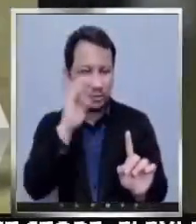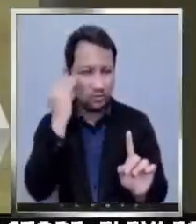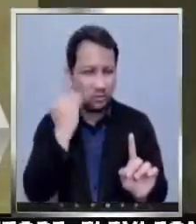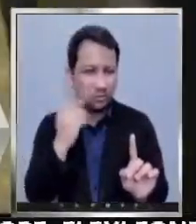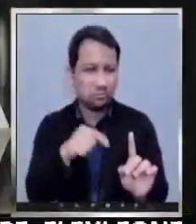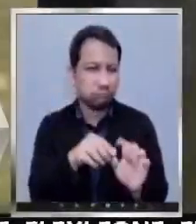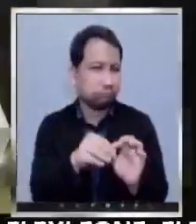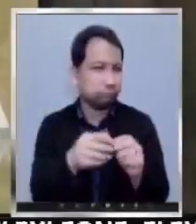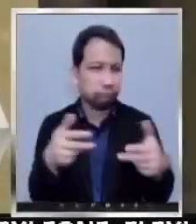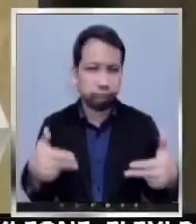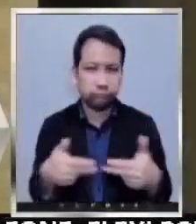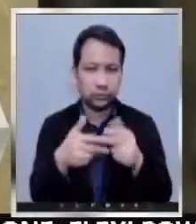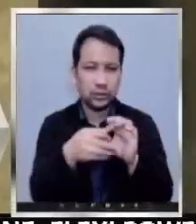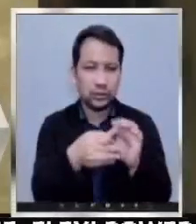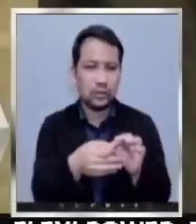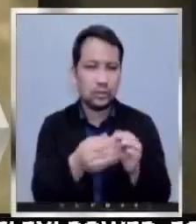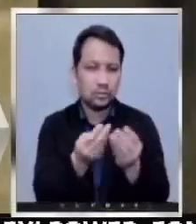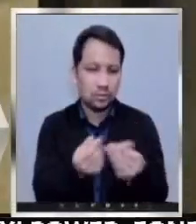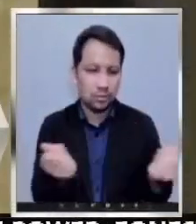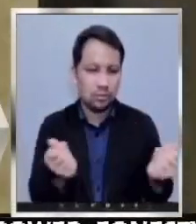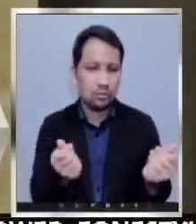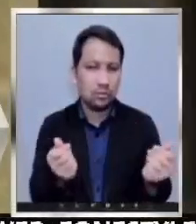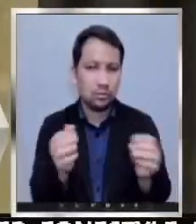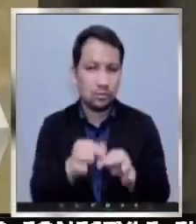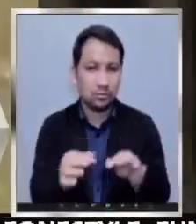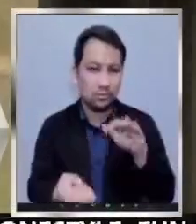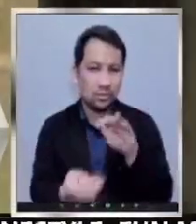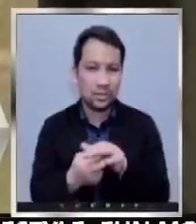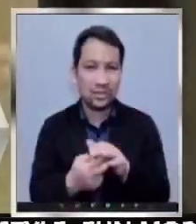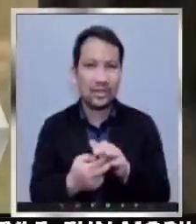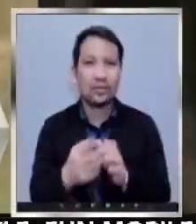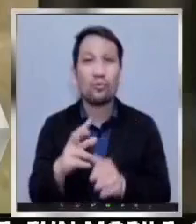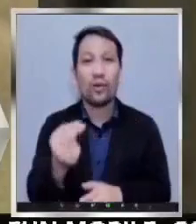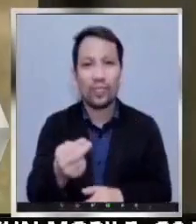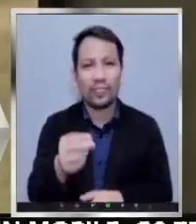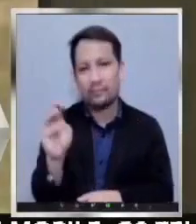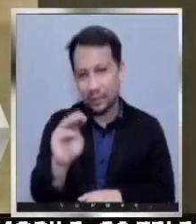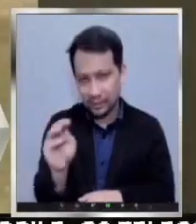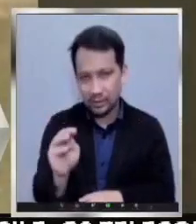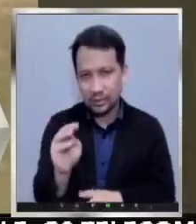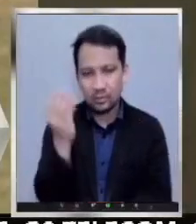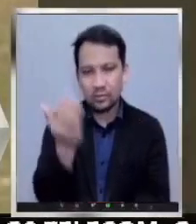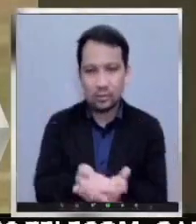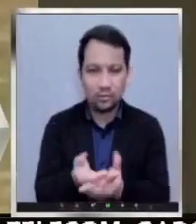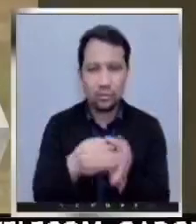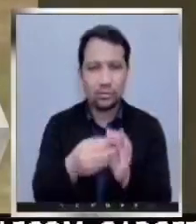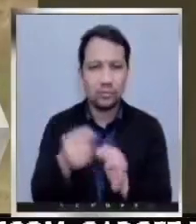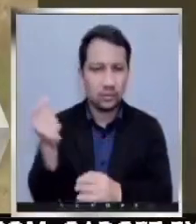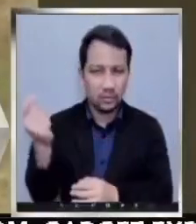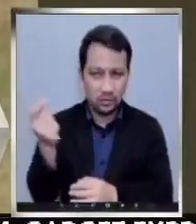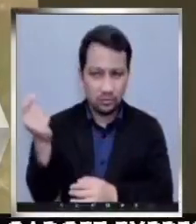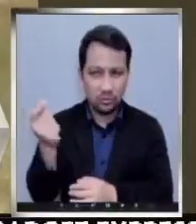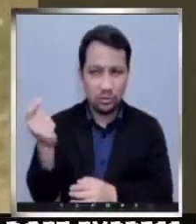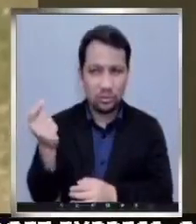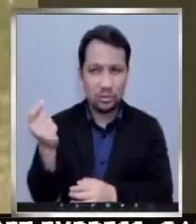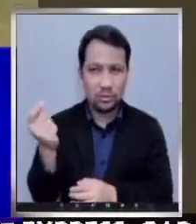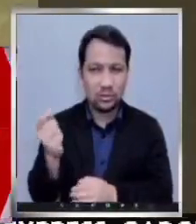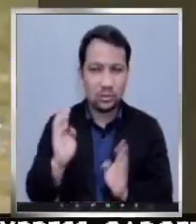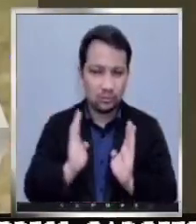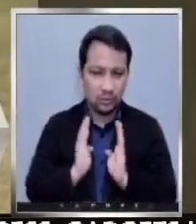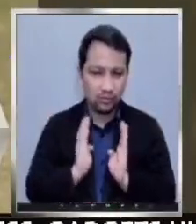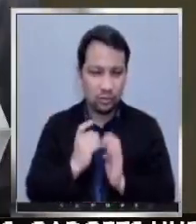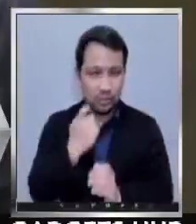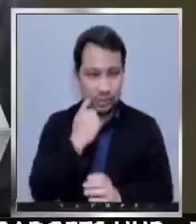maiiwan ni Azurin na nakadakdang magretiro sa Lunes. Kanina dumalo siya sa testimonial parade sa Baguio City.